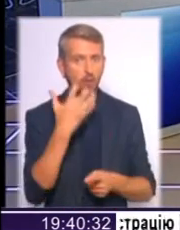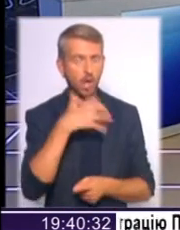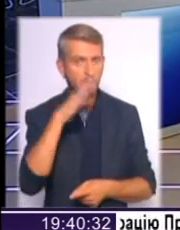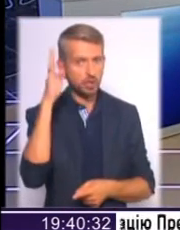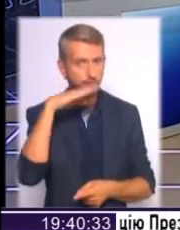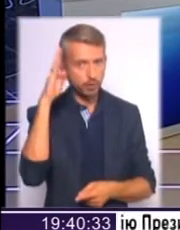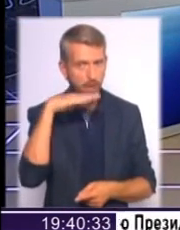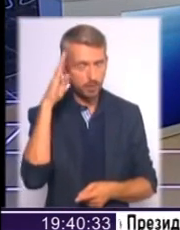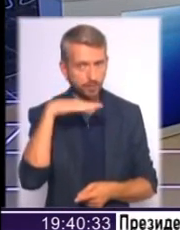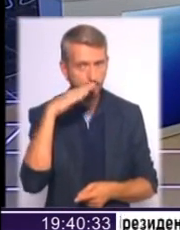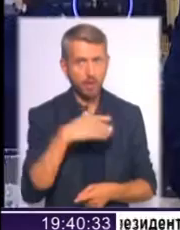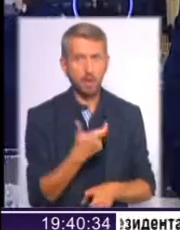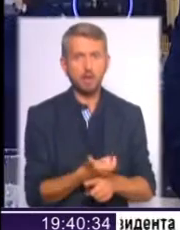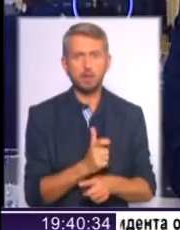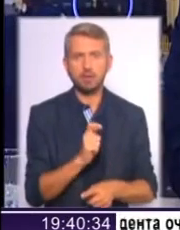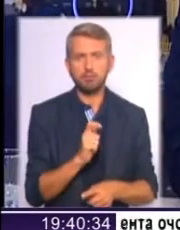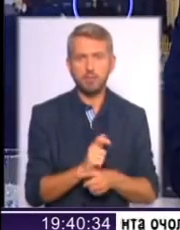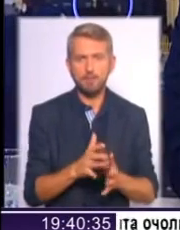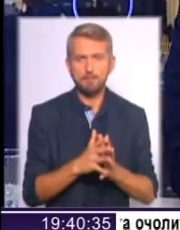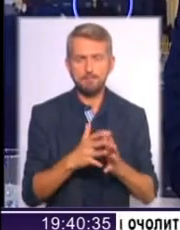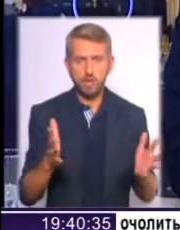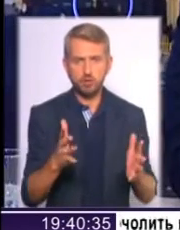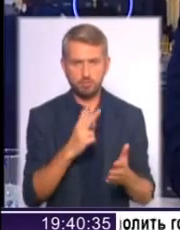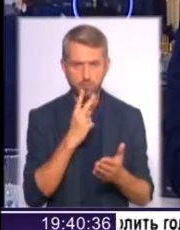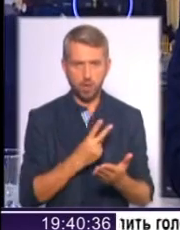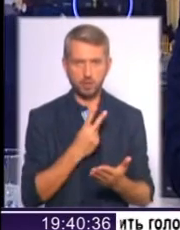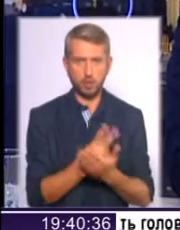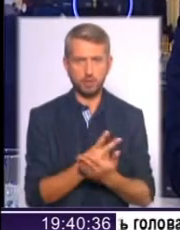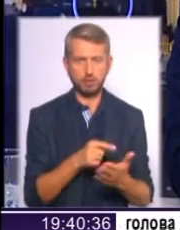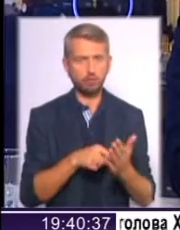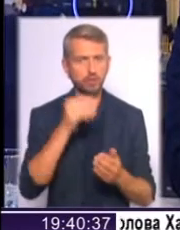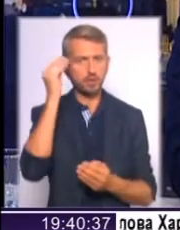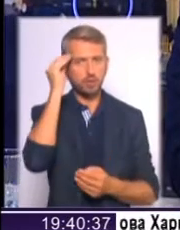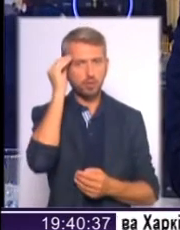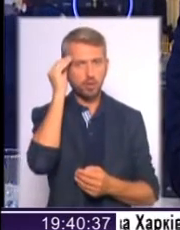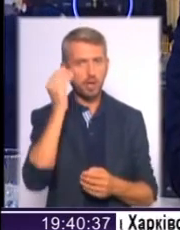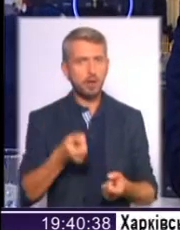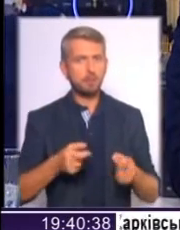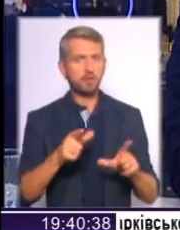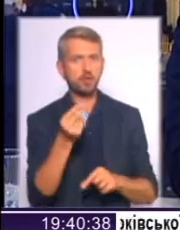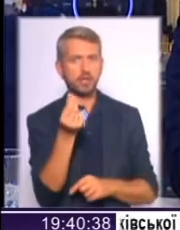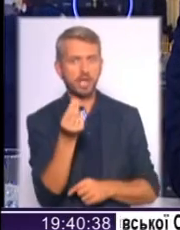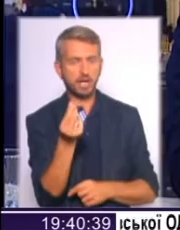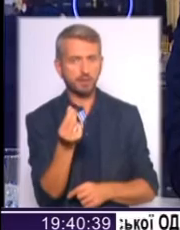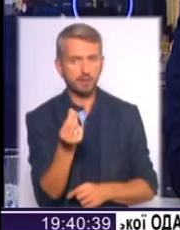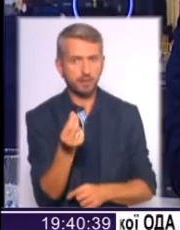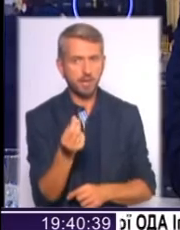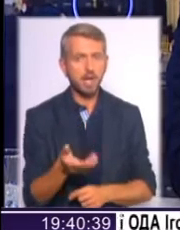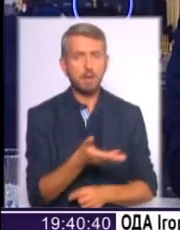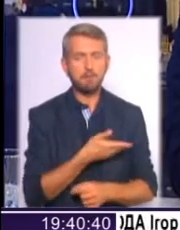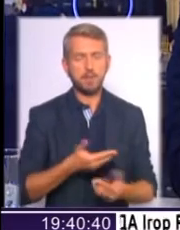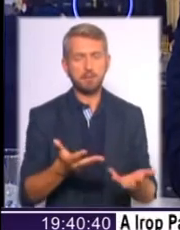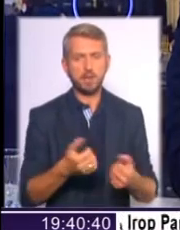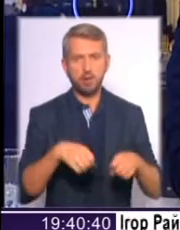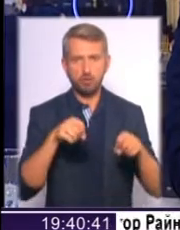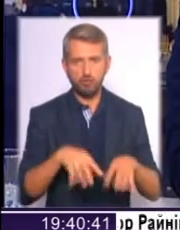найбільш от така показова з точки зору підвищення тарифів. Ми прийняли рішення